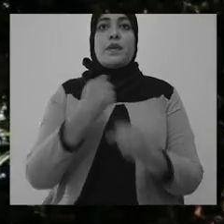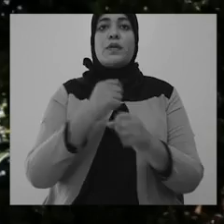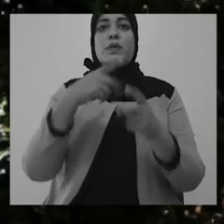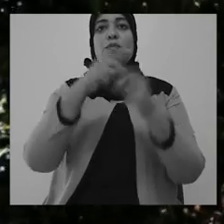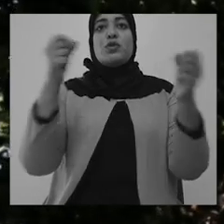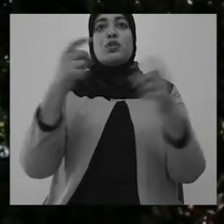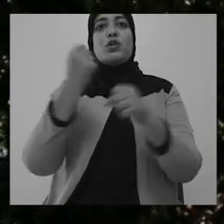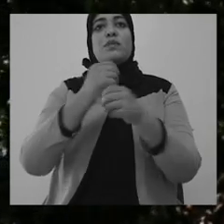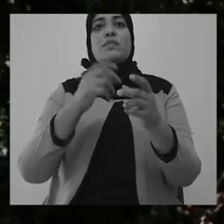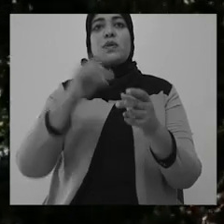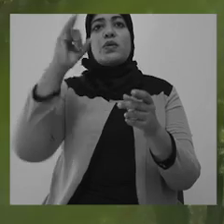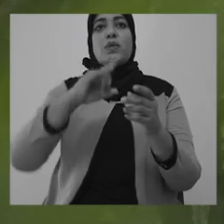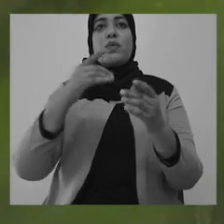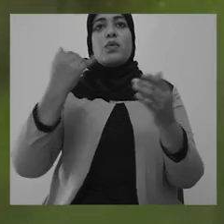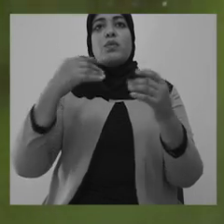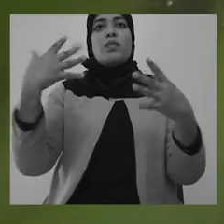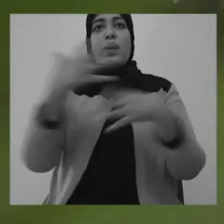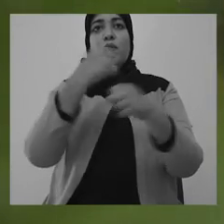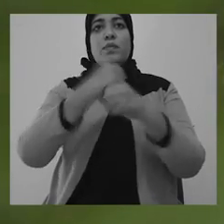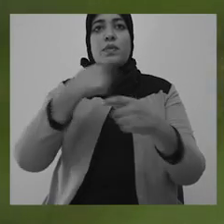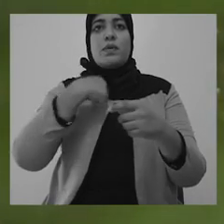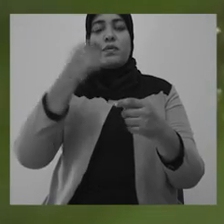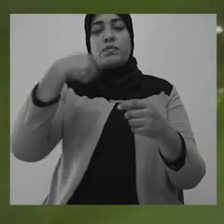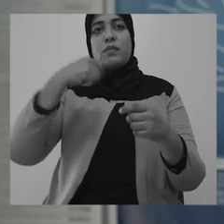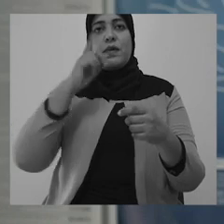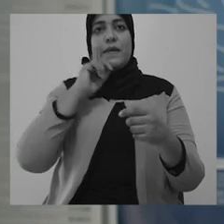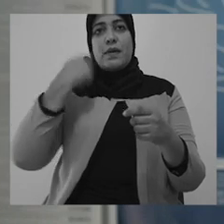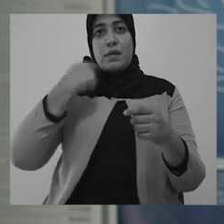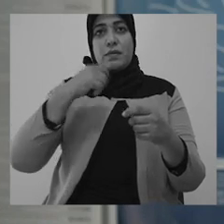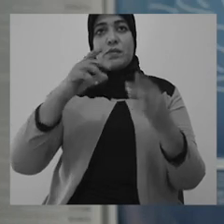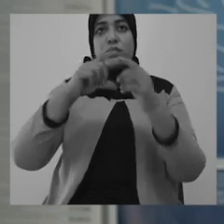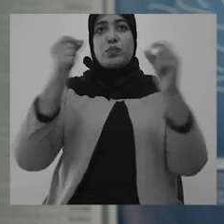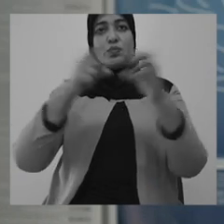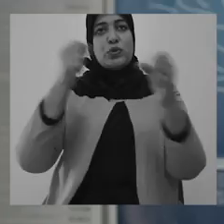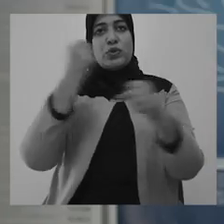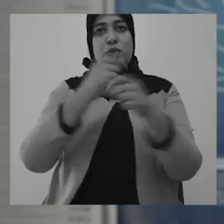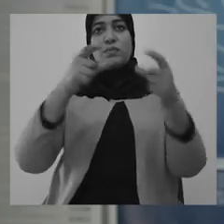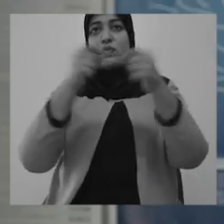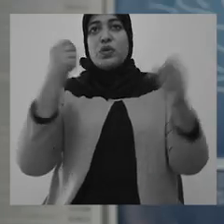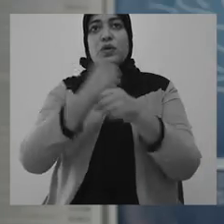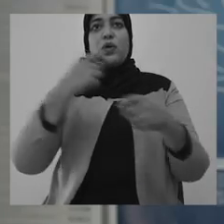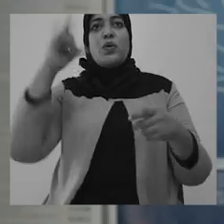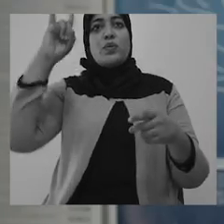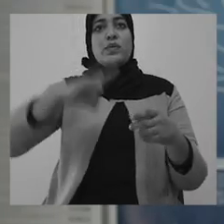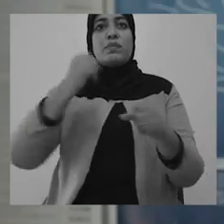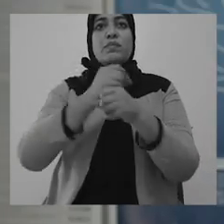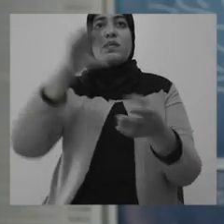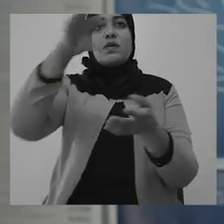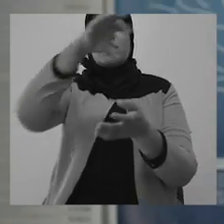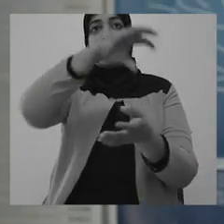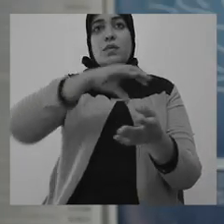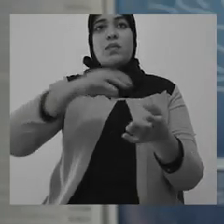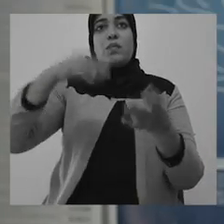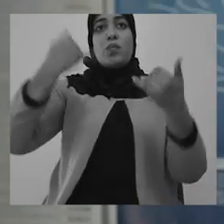Le projet Decide vient à la suite d'une série de projets et d'actions menées entre